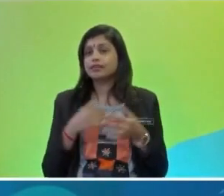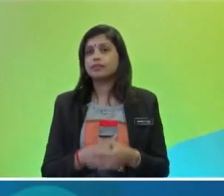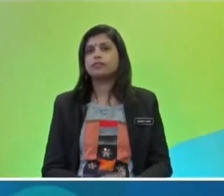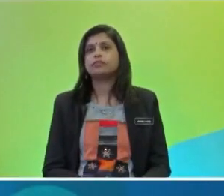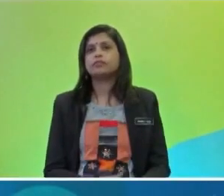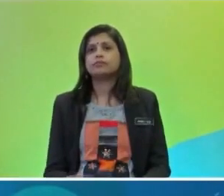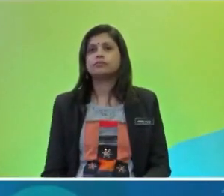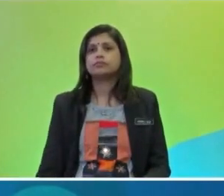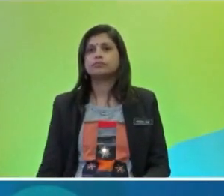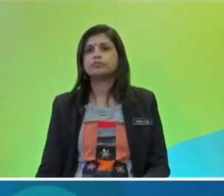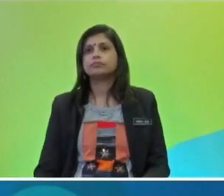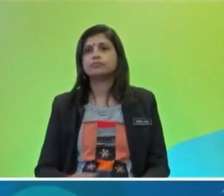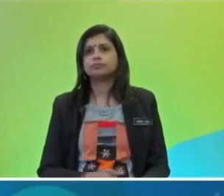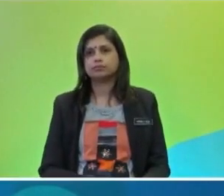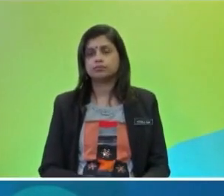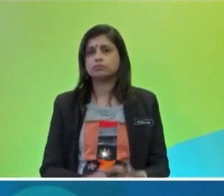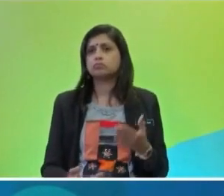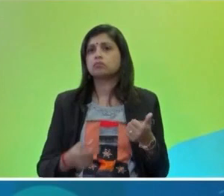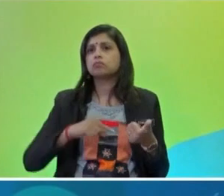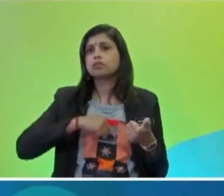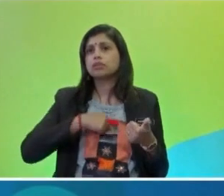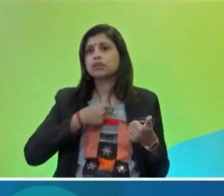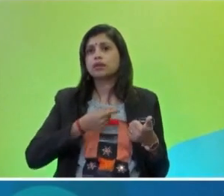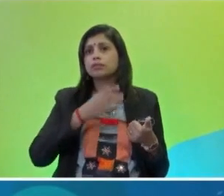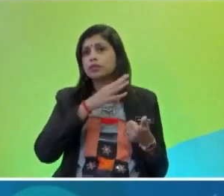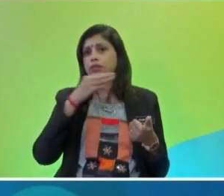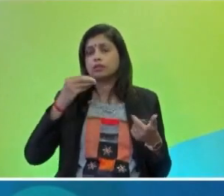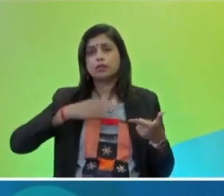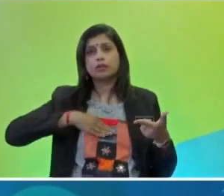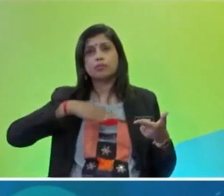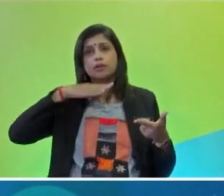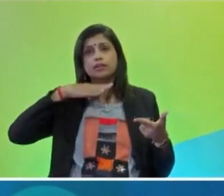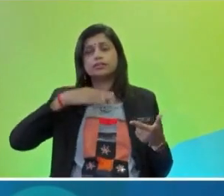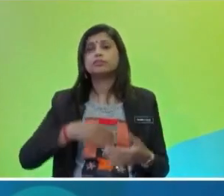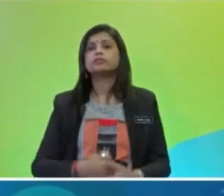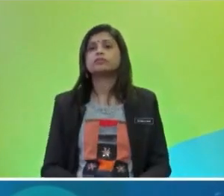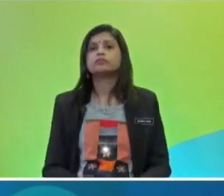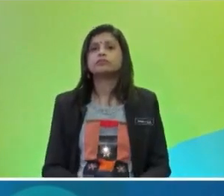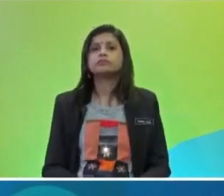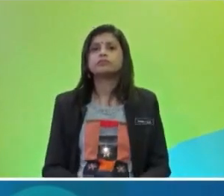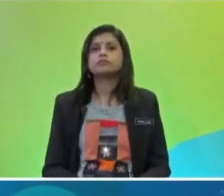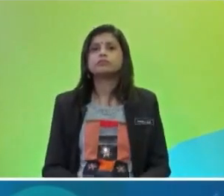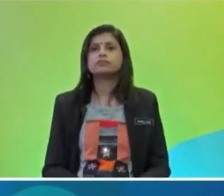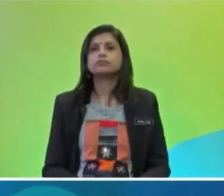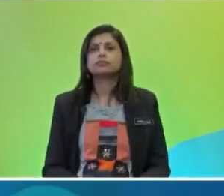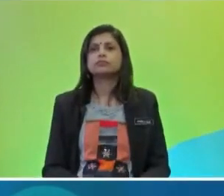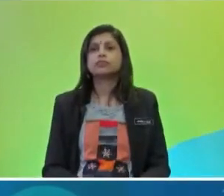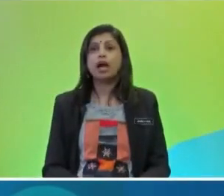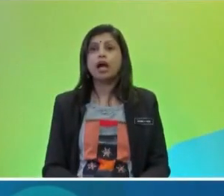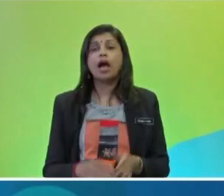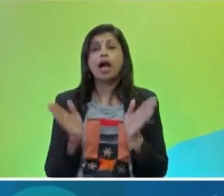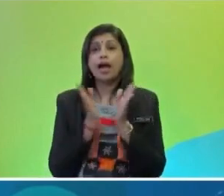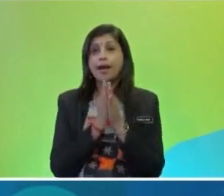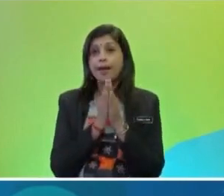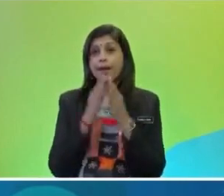adalah bangga dan gembira, cikgu. Bangga dan gembira. Yeah. Adakah jawapannya betul? Ya,